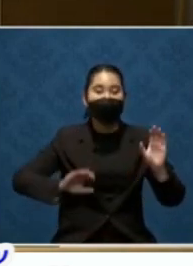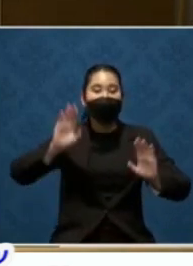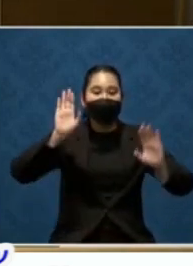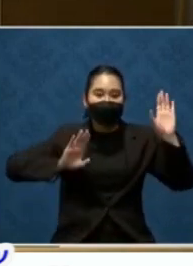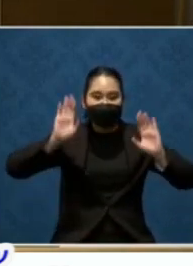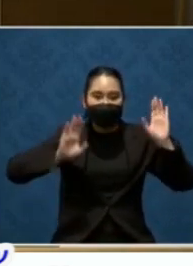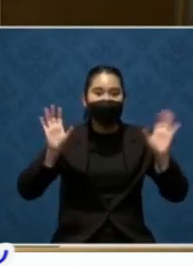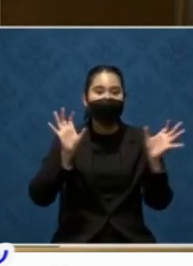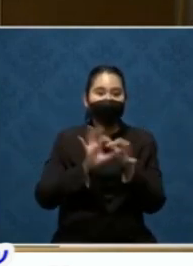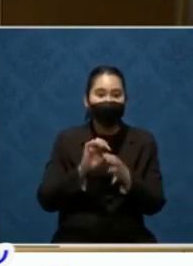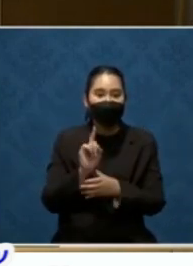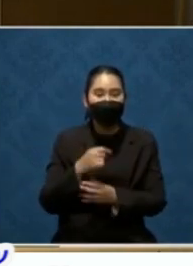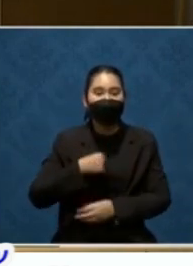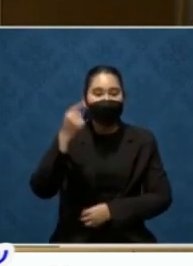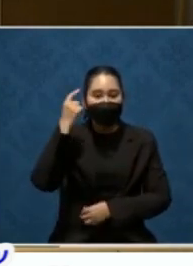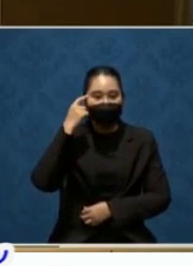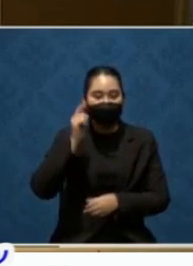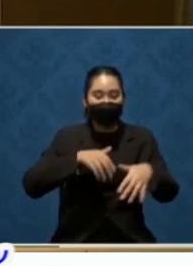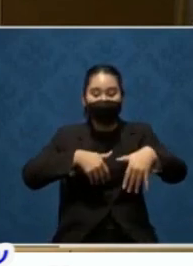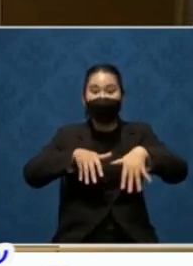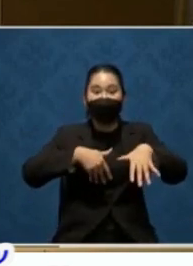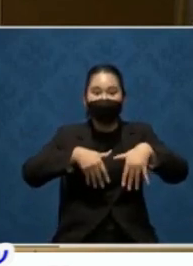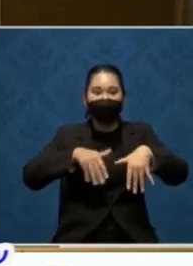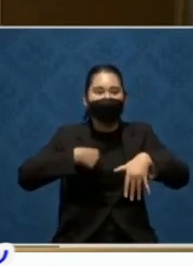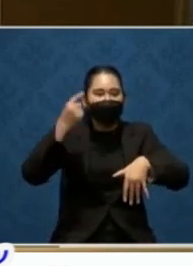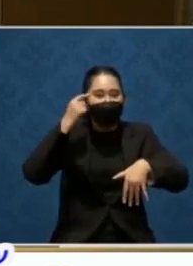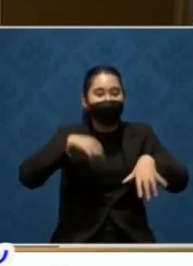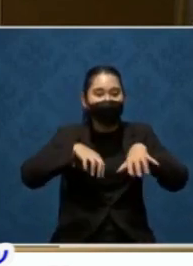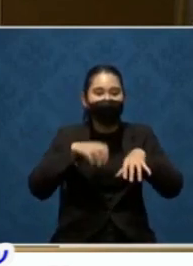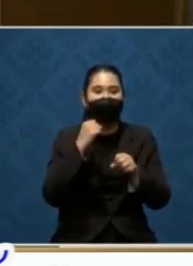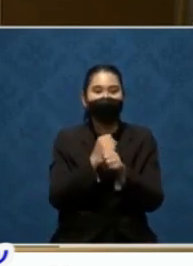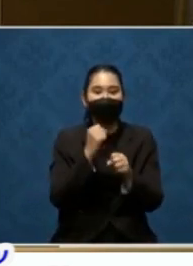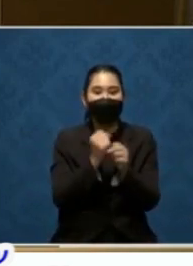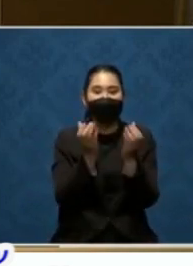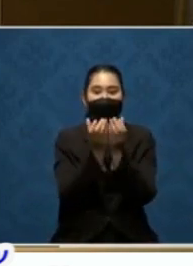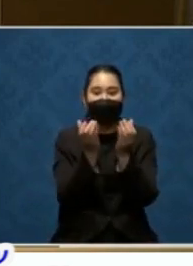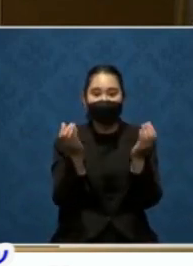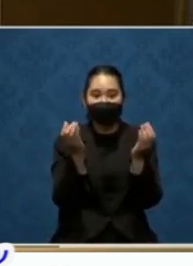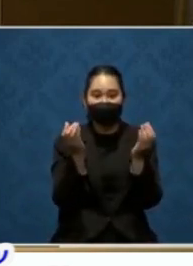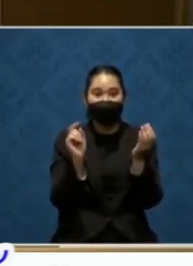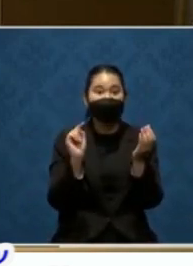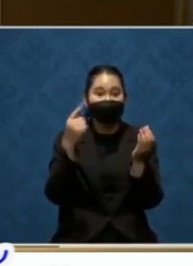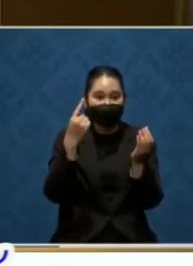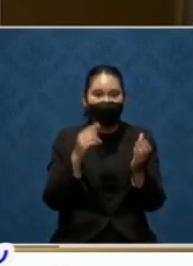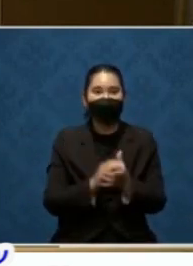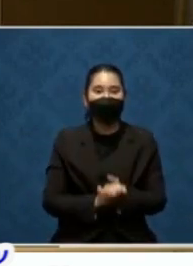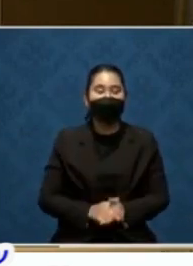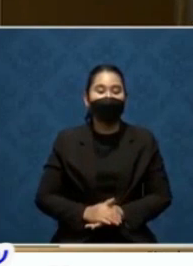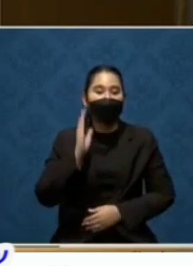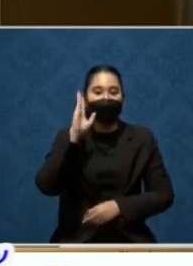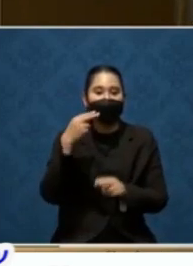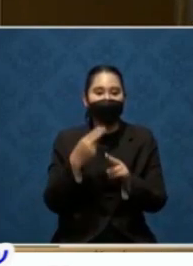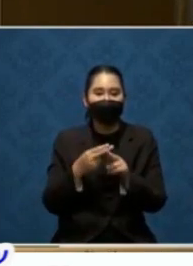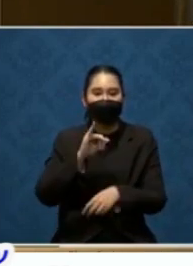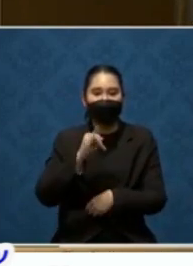ติเกี่ยวกับความเห็นของประชาชนต่อการจัดทำรัฐธรรมนูญฉบับใหม่ซึ่งนายจุลพันธ์อม